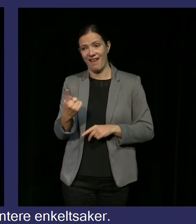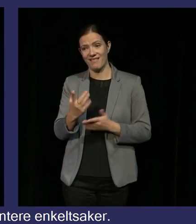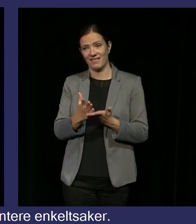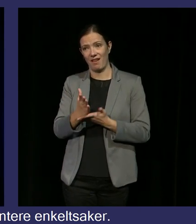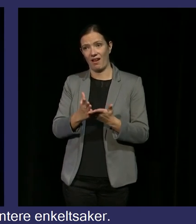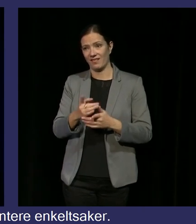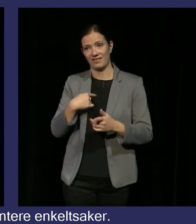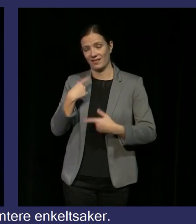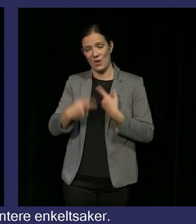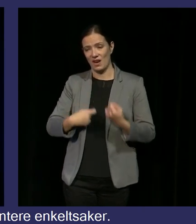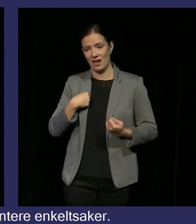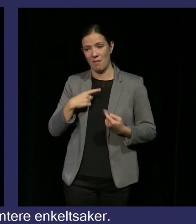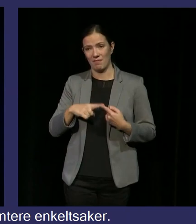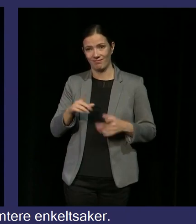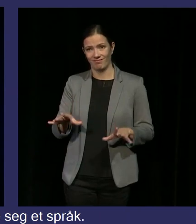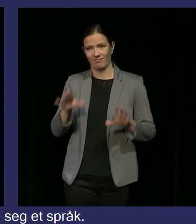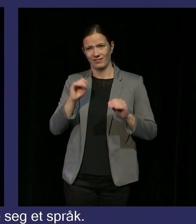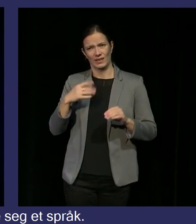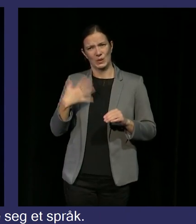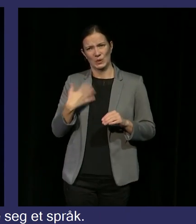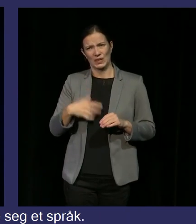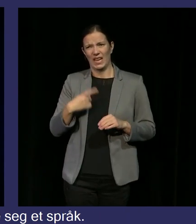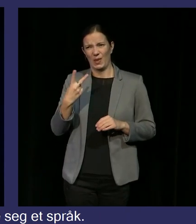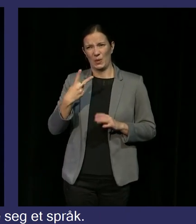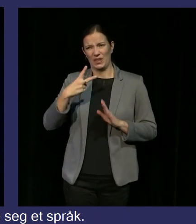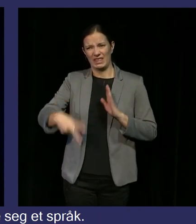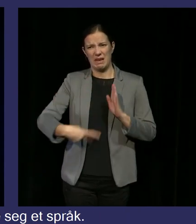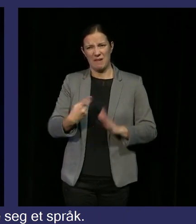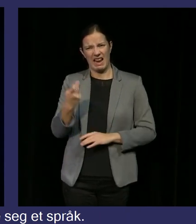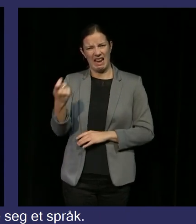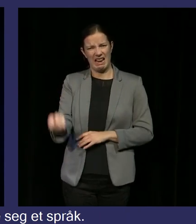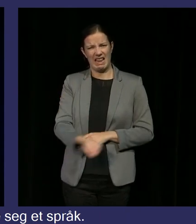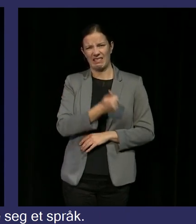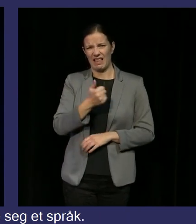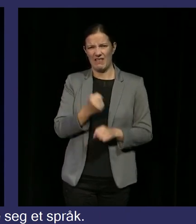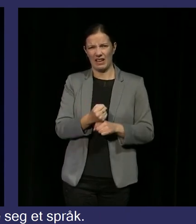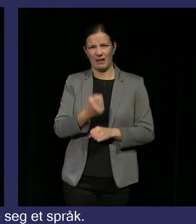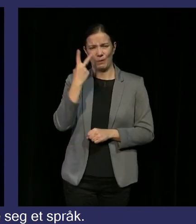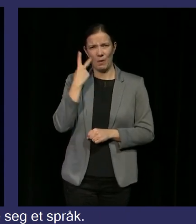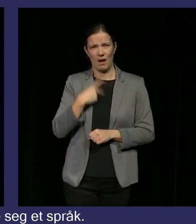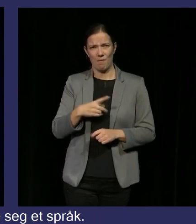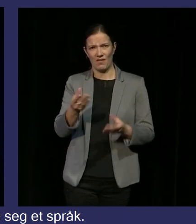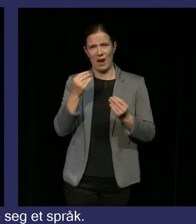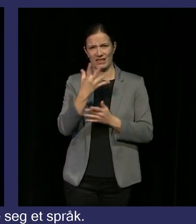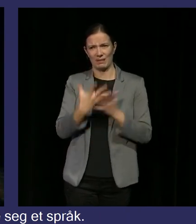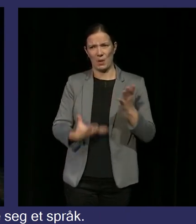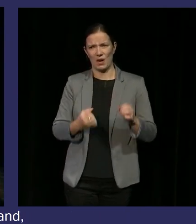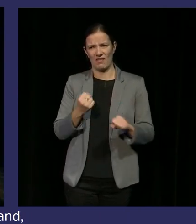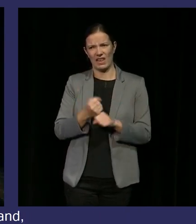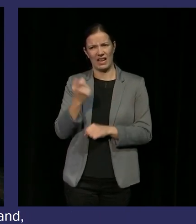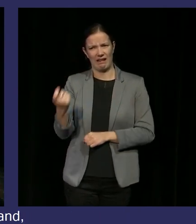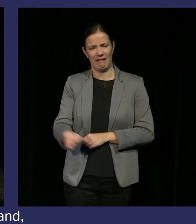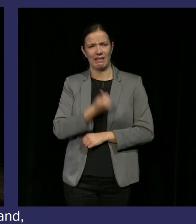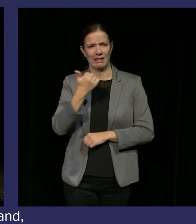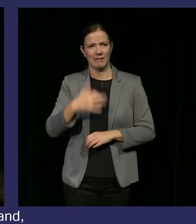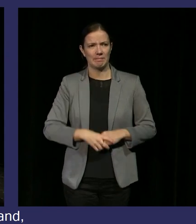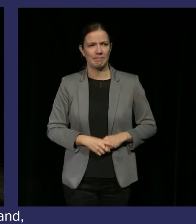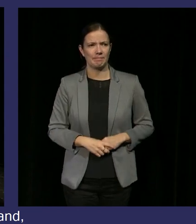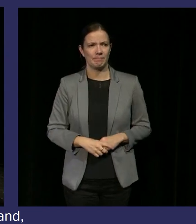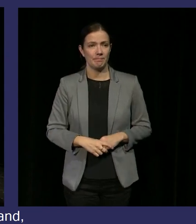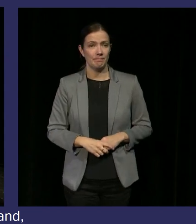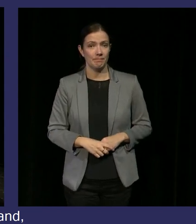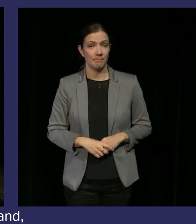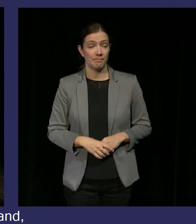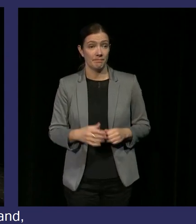det skal jeg ikke gjøre, men det høres veldig lite ut med 2 timer for en toåring for å lære seg et språk. Det ikke noe tvil om. Det så